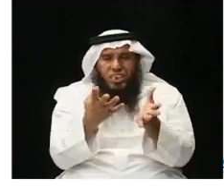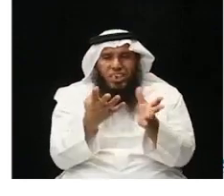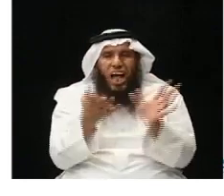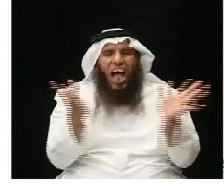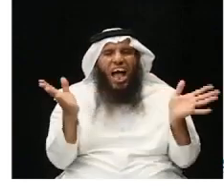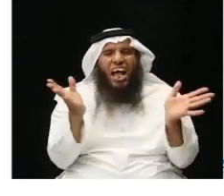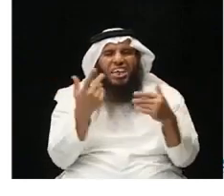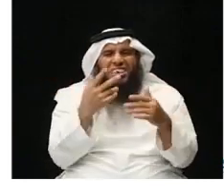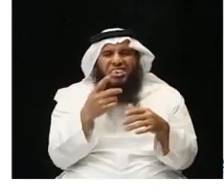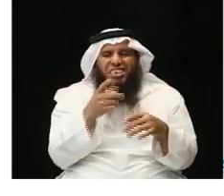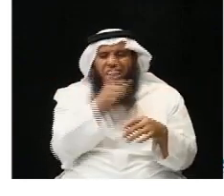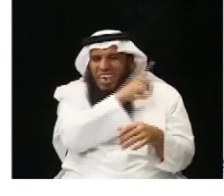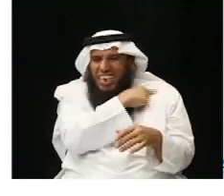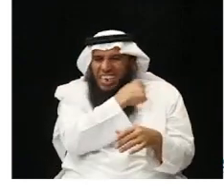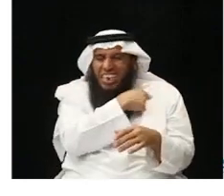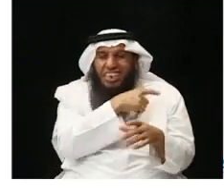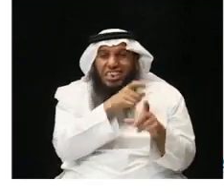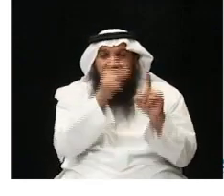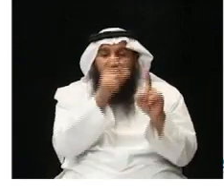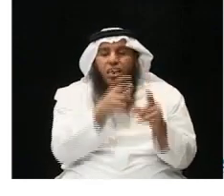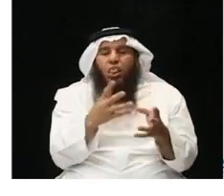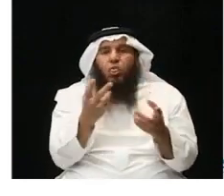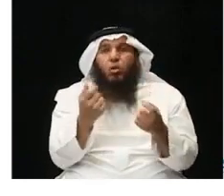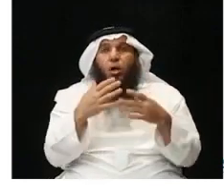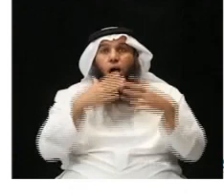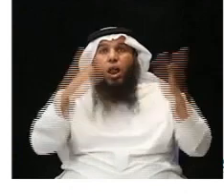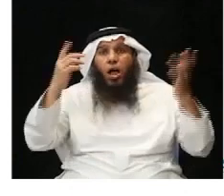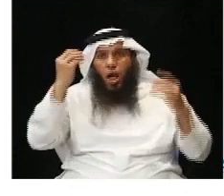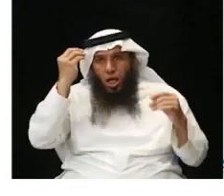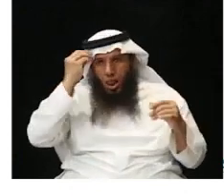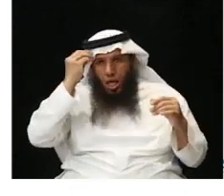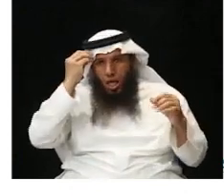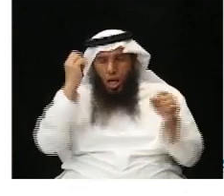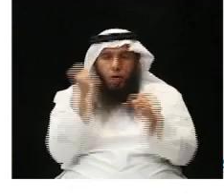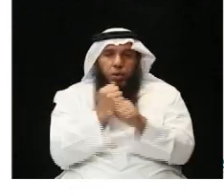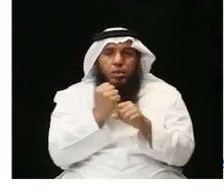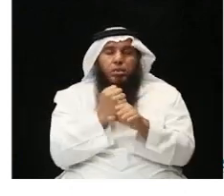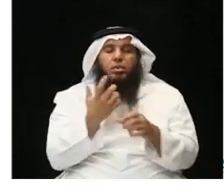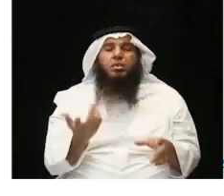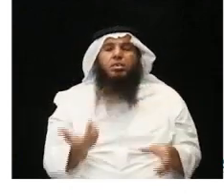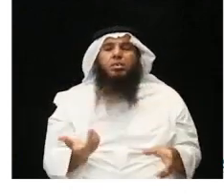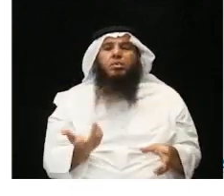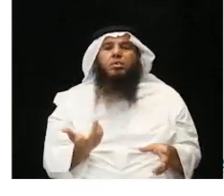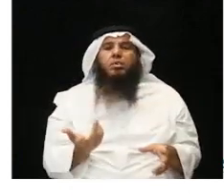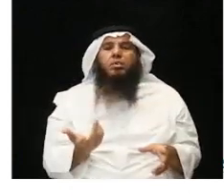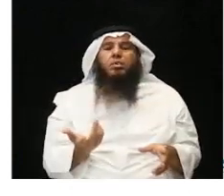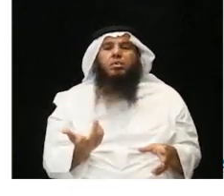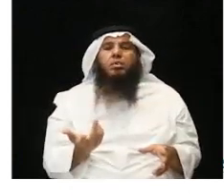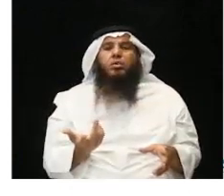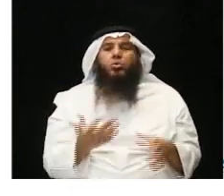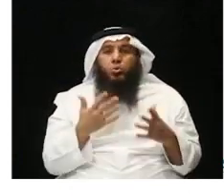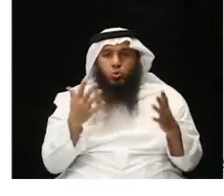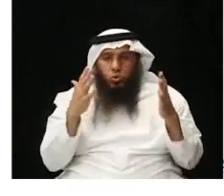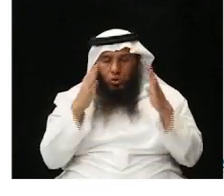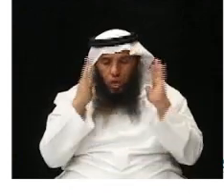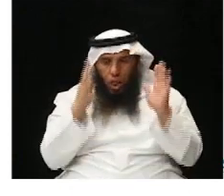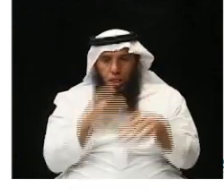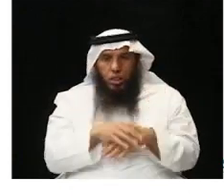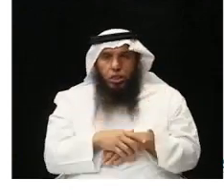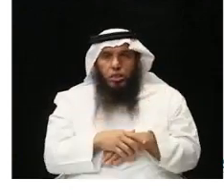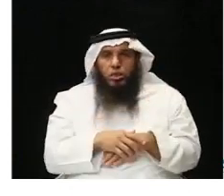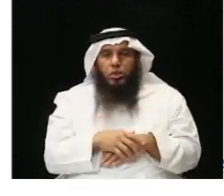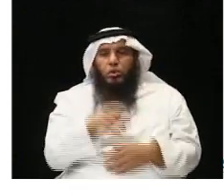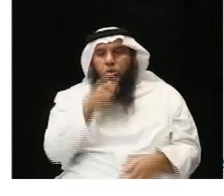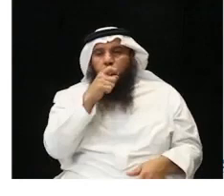أو المنكر. ولذكر الله أكبر والله يعلم ما تصنعون. هذه الآية تسمعونها كثيرا في صلاة